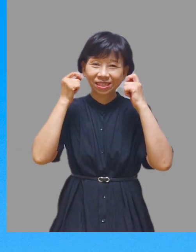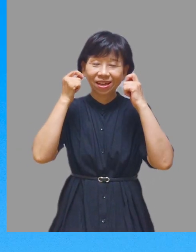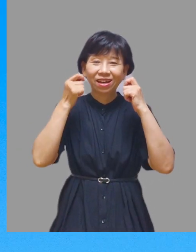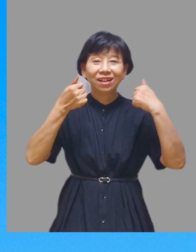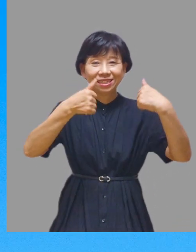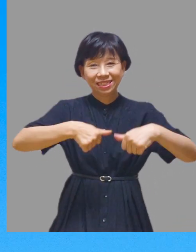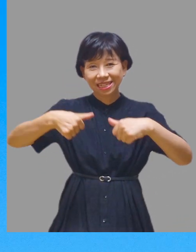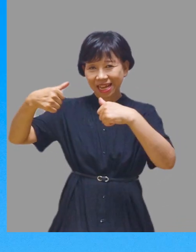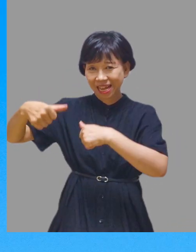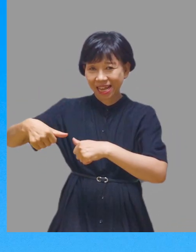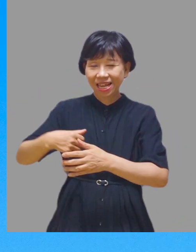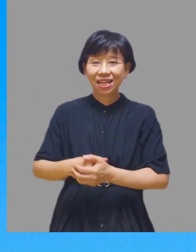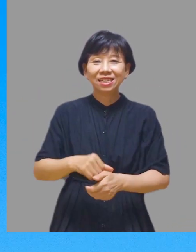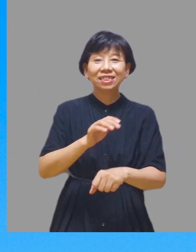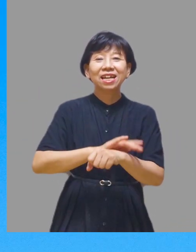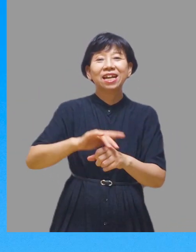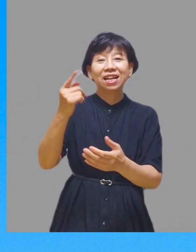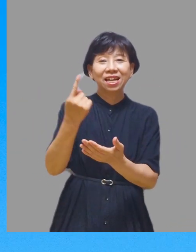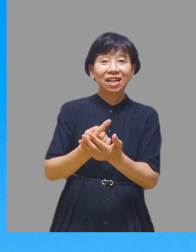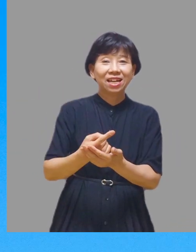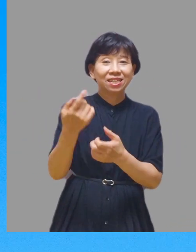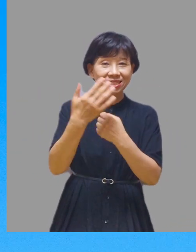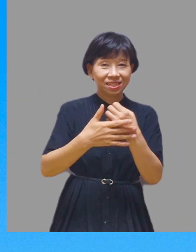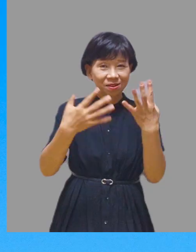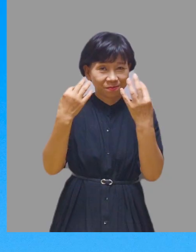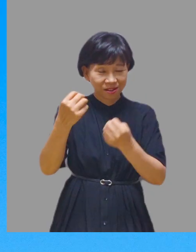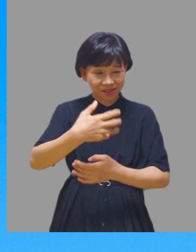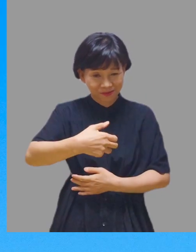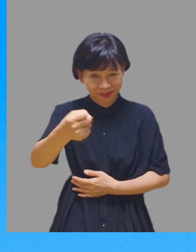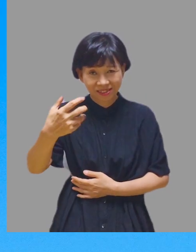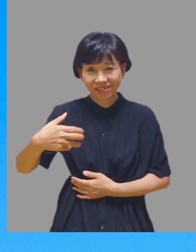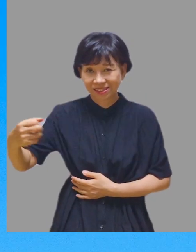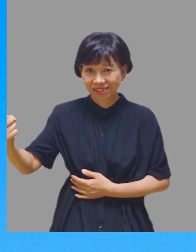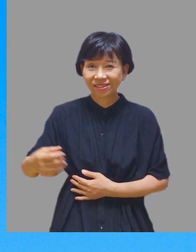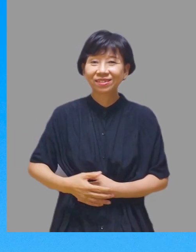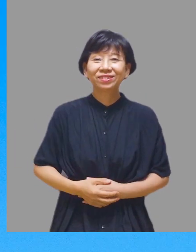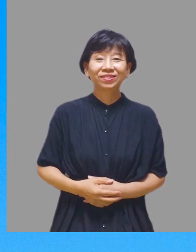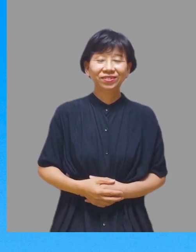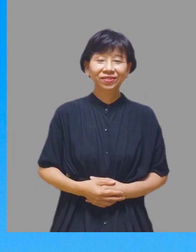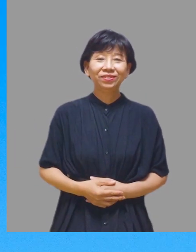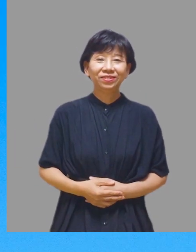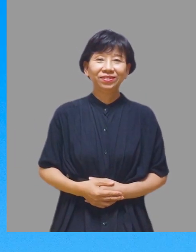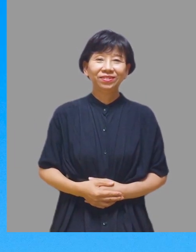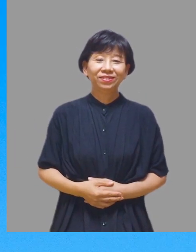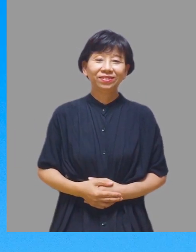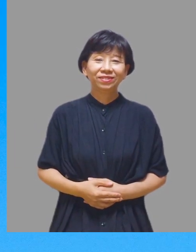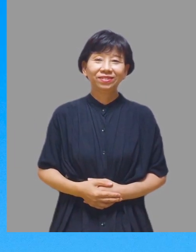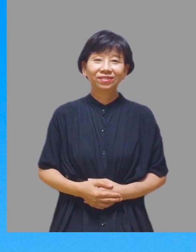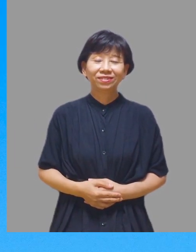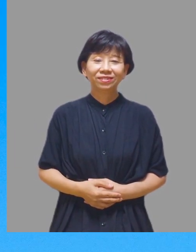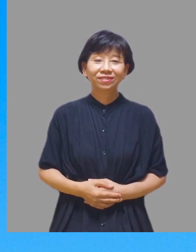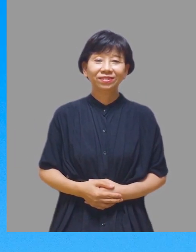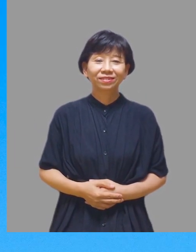우리 인사하겠습니다. 잘 오셨습니다. 은혜 많이 받으세요. 네.